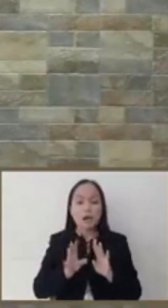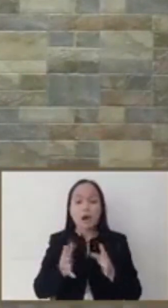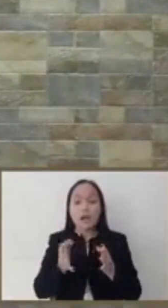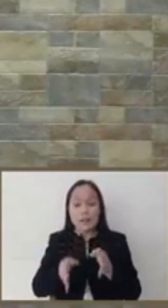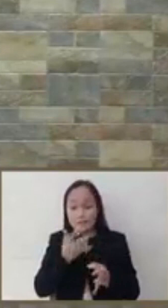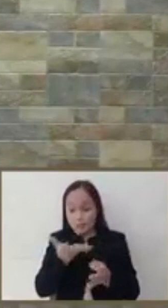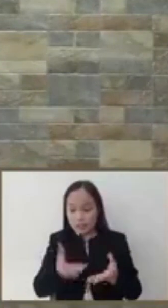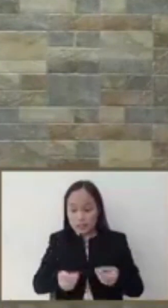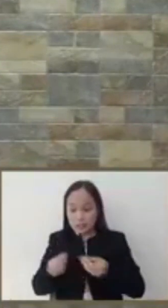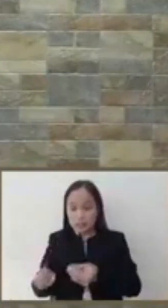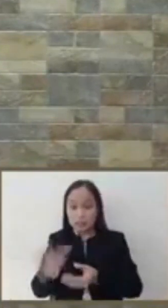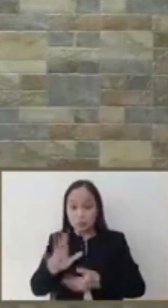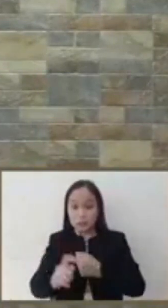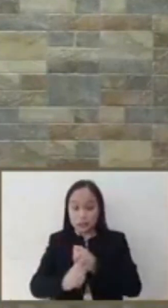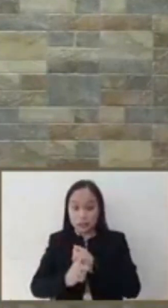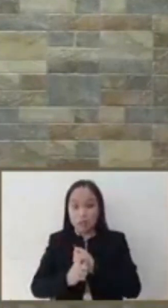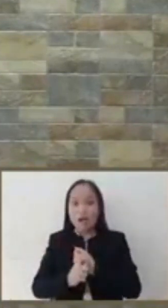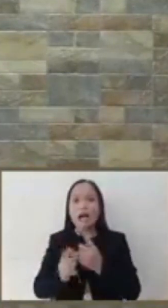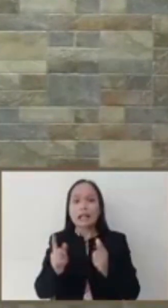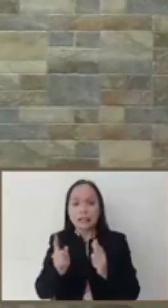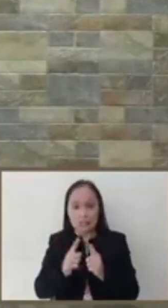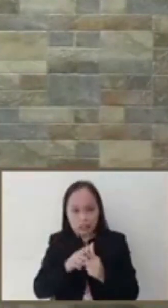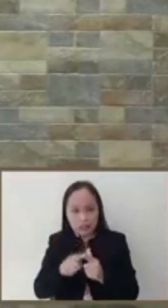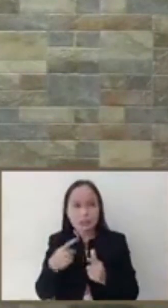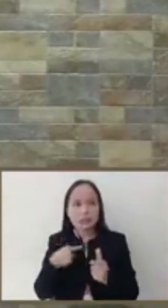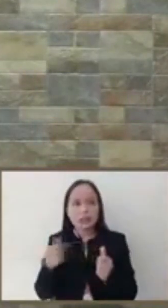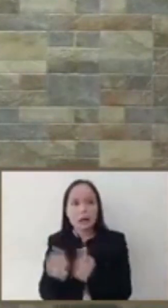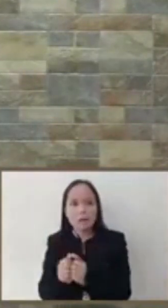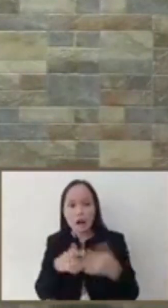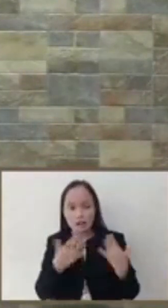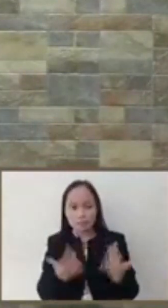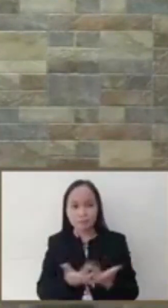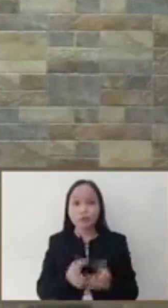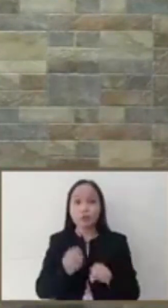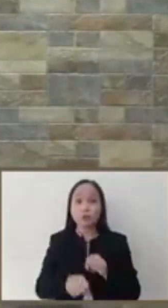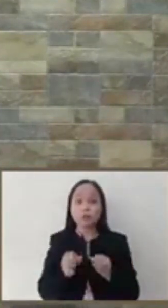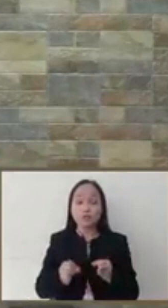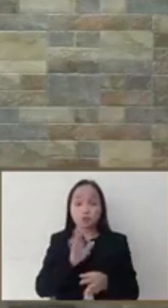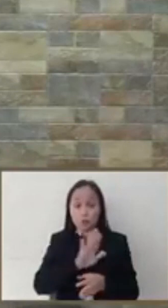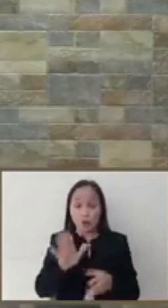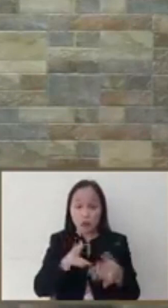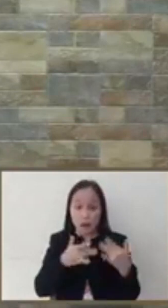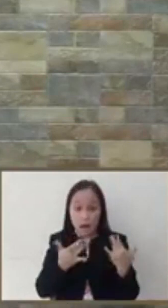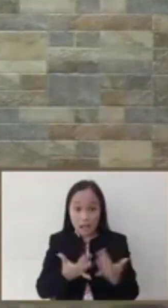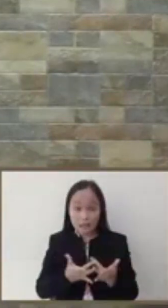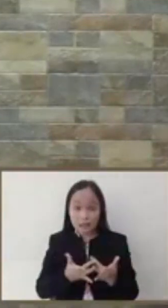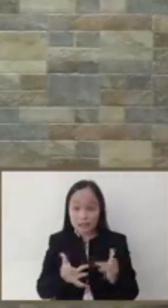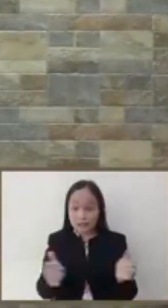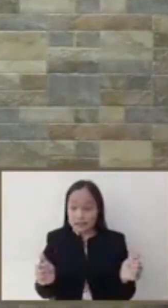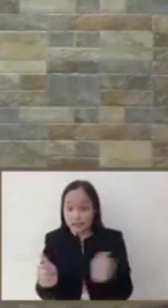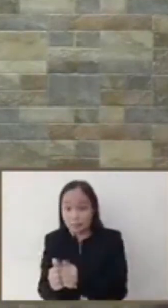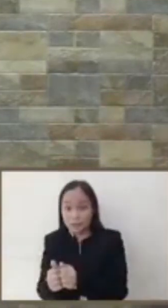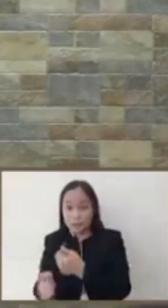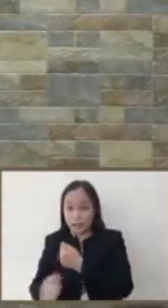number 21. Kaya kung nandoon ang iyong ang puso mo sa kayamanan mo na inimbak mo doon